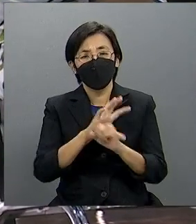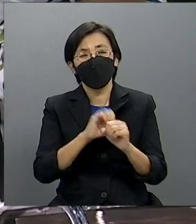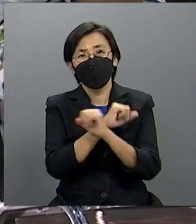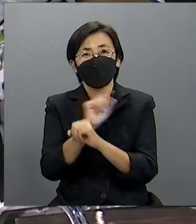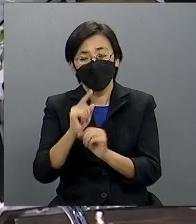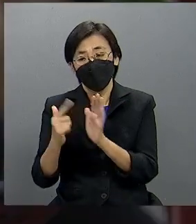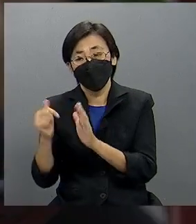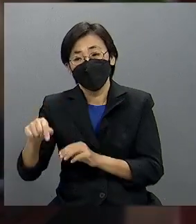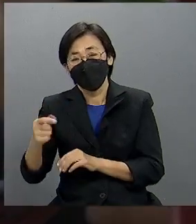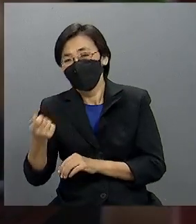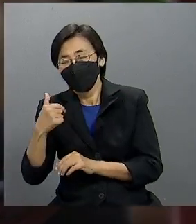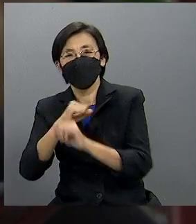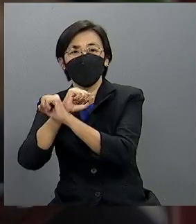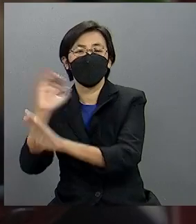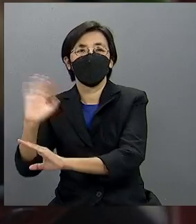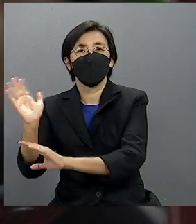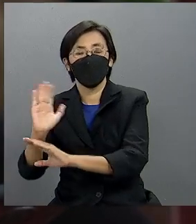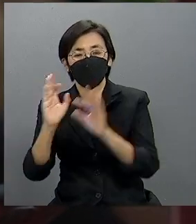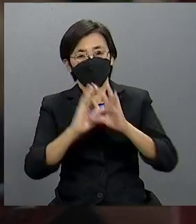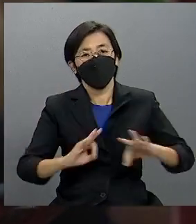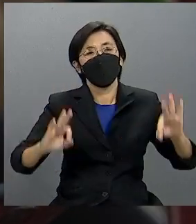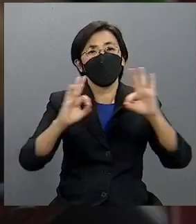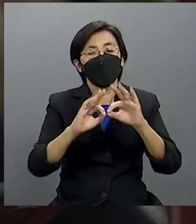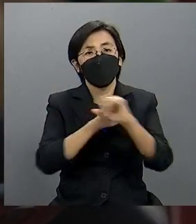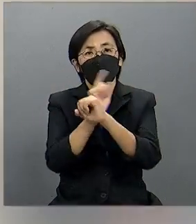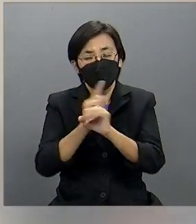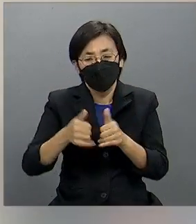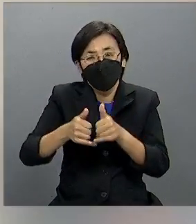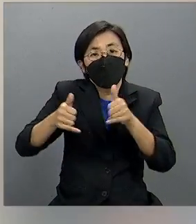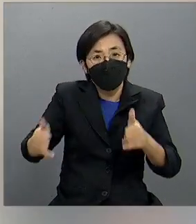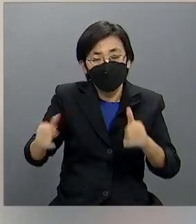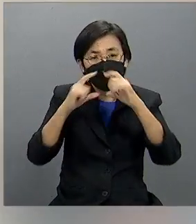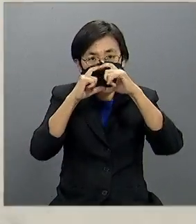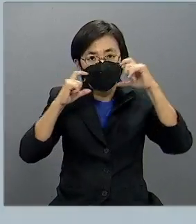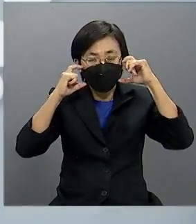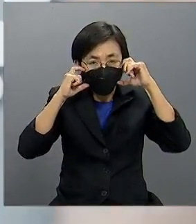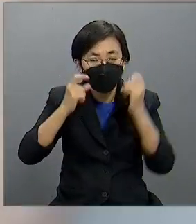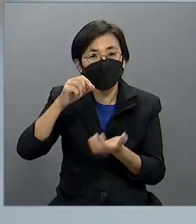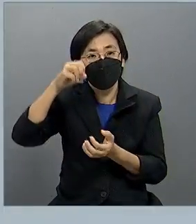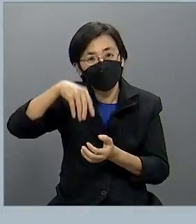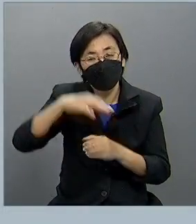ปป้องกันแต่ให้การป้องกันด้วยการเว้นระยะห่างใส่หน้ากากล้างมือด้วยแอลกอฮอล์ครับ